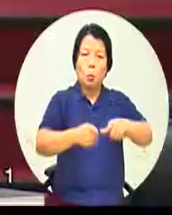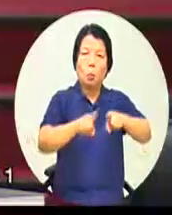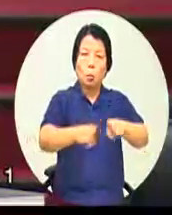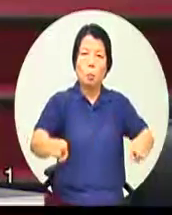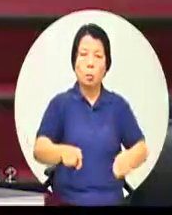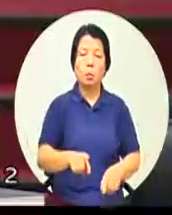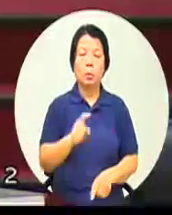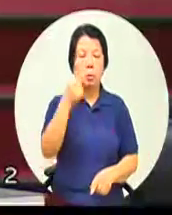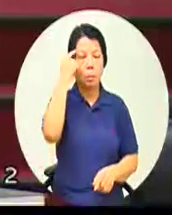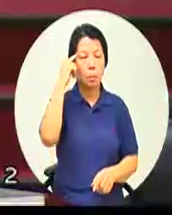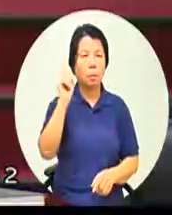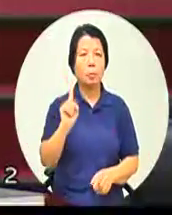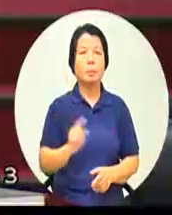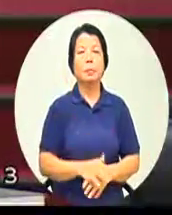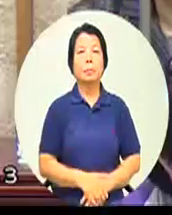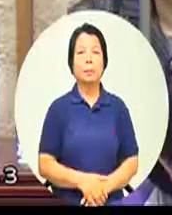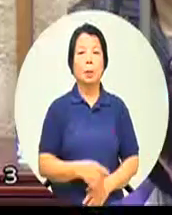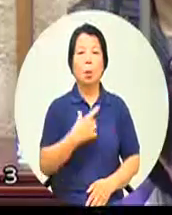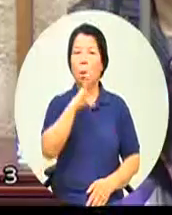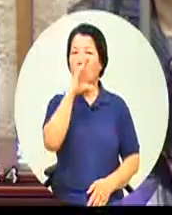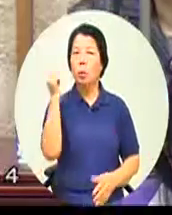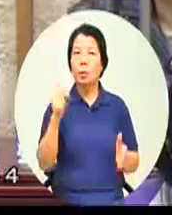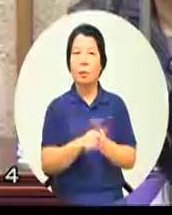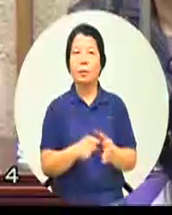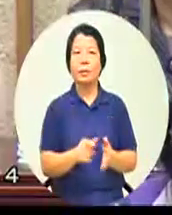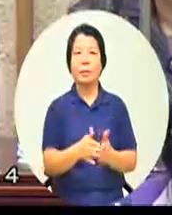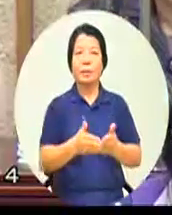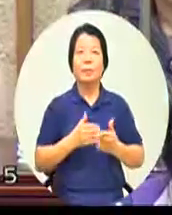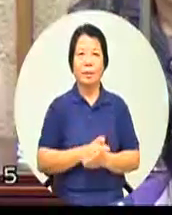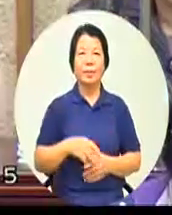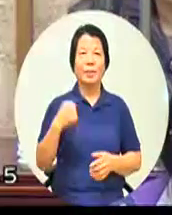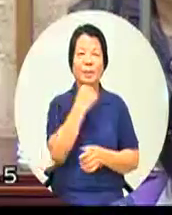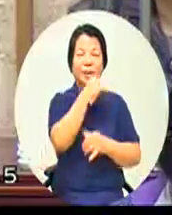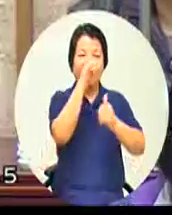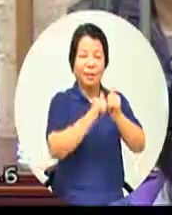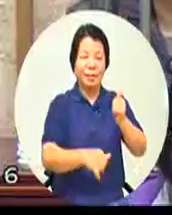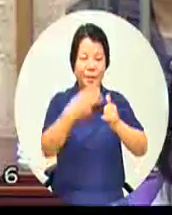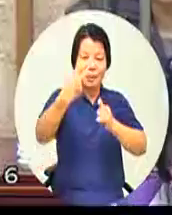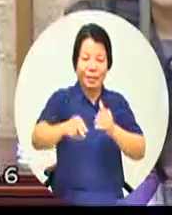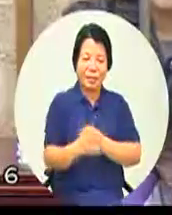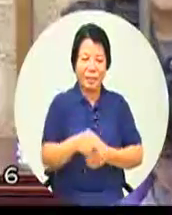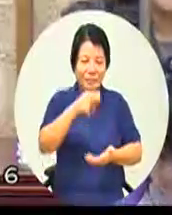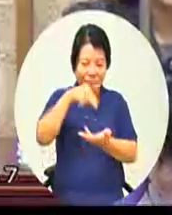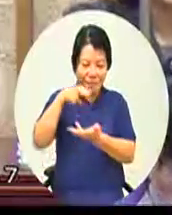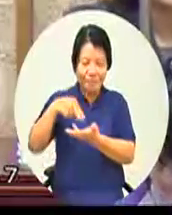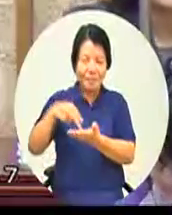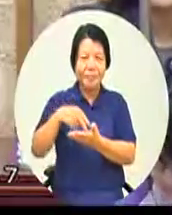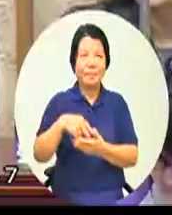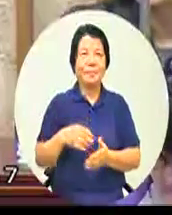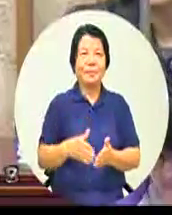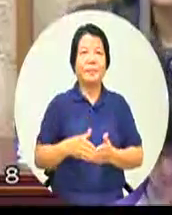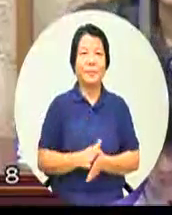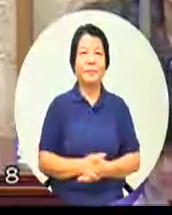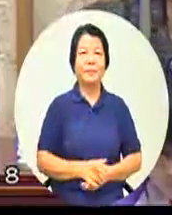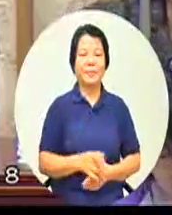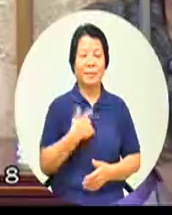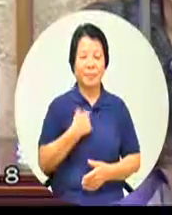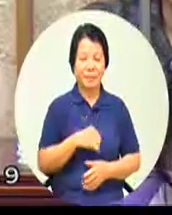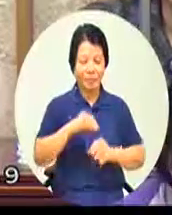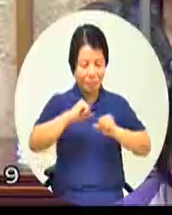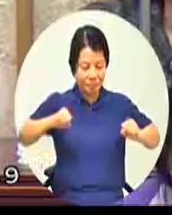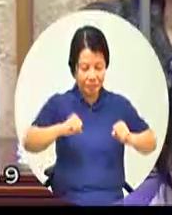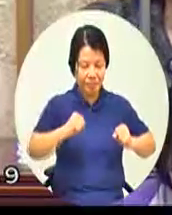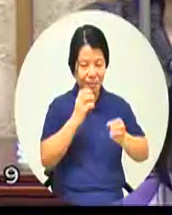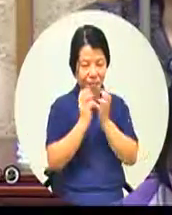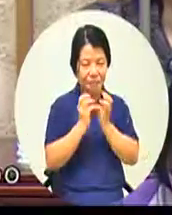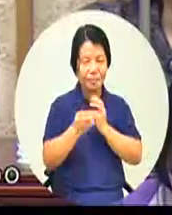法呢？ 我等下应该好好来买台湾史，好好读一下。应该好好来了解一下，就是